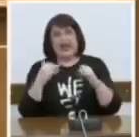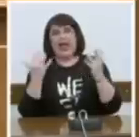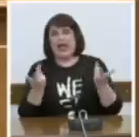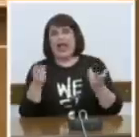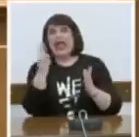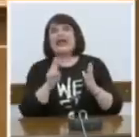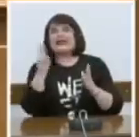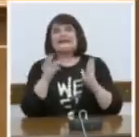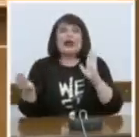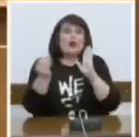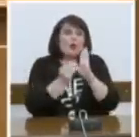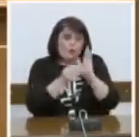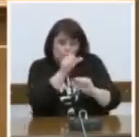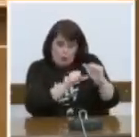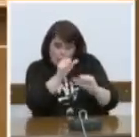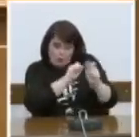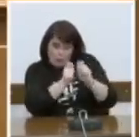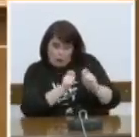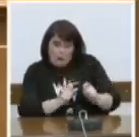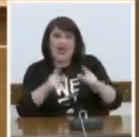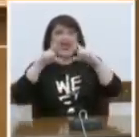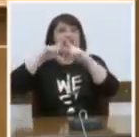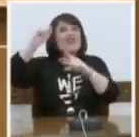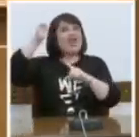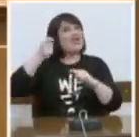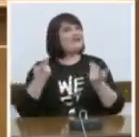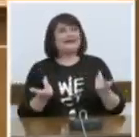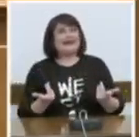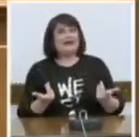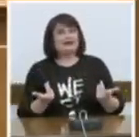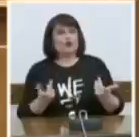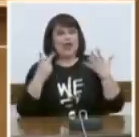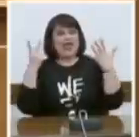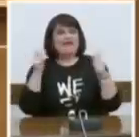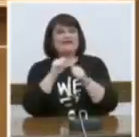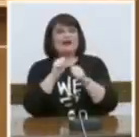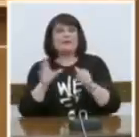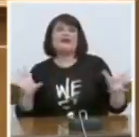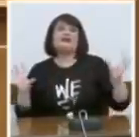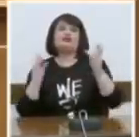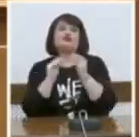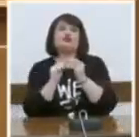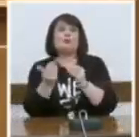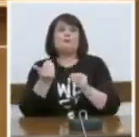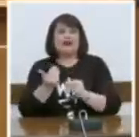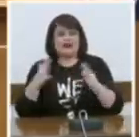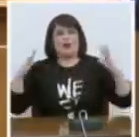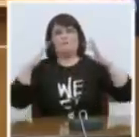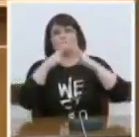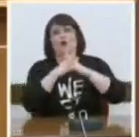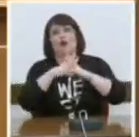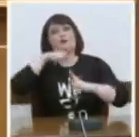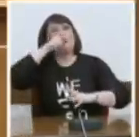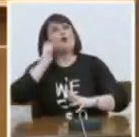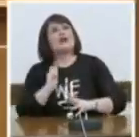ΔΕΗ εφαρμόστηκε τον Αύγουστο του 2021, 7 μήνες πριν την εισβολή στην Ουκρανία και την ενεργειακή